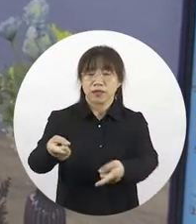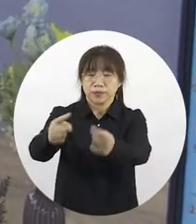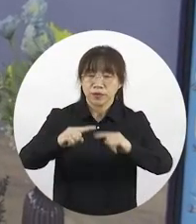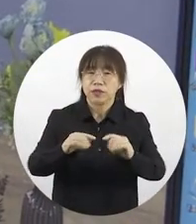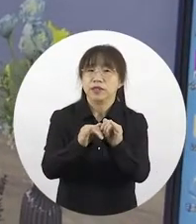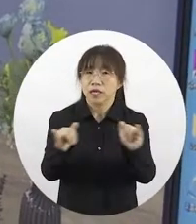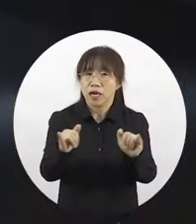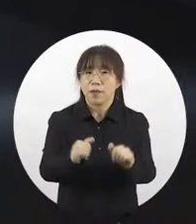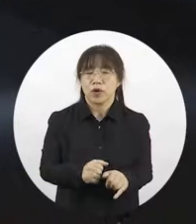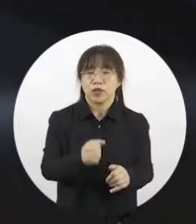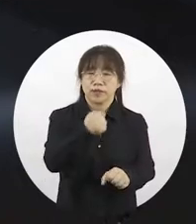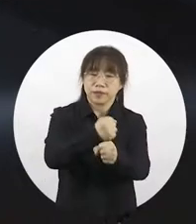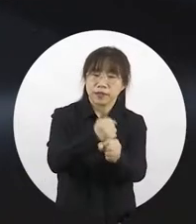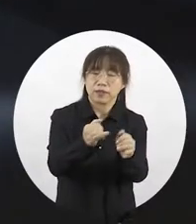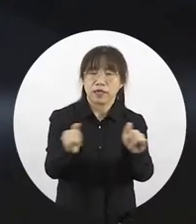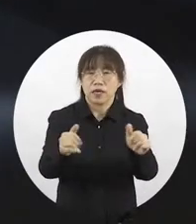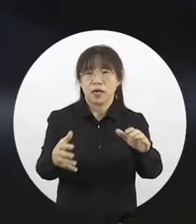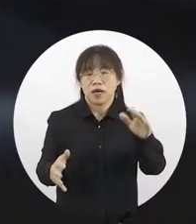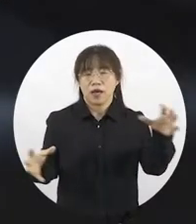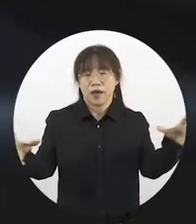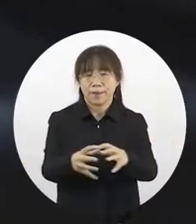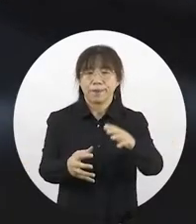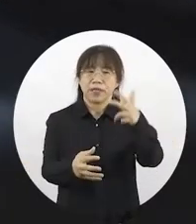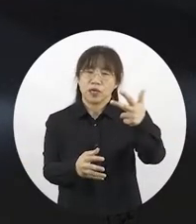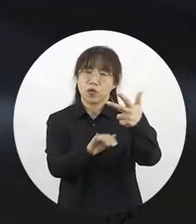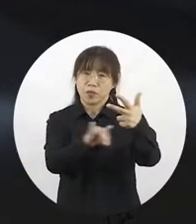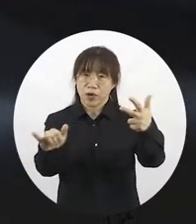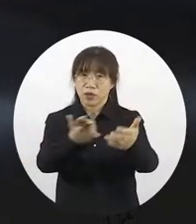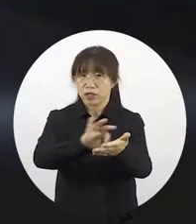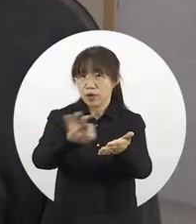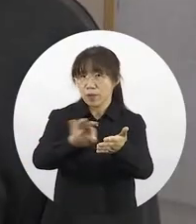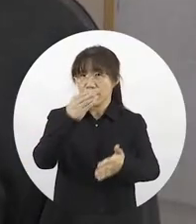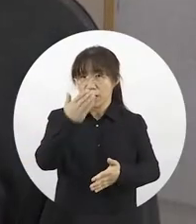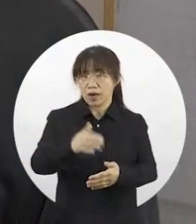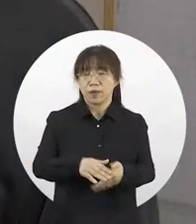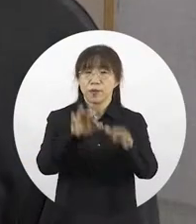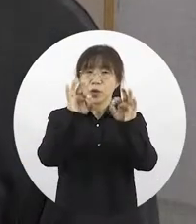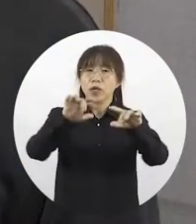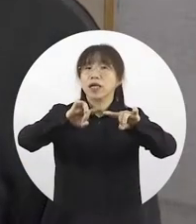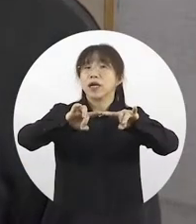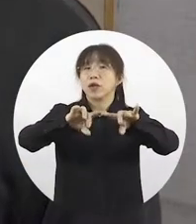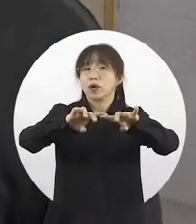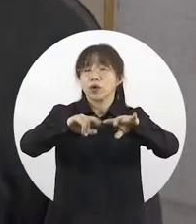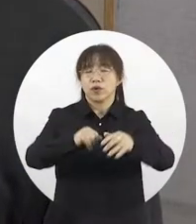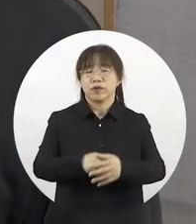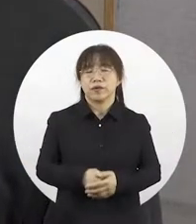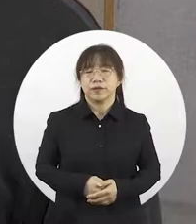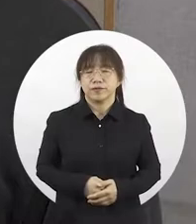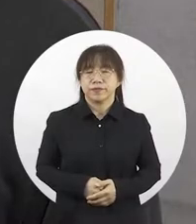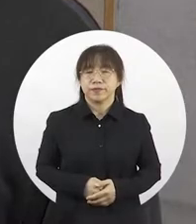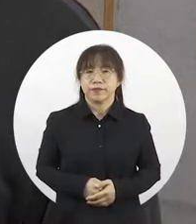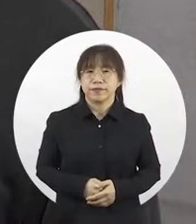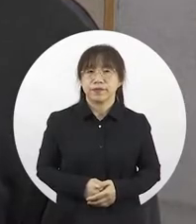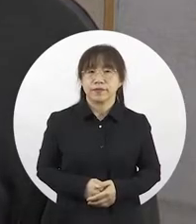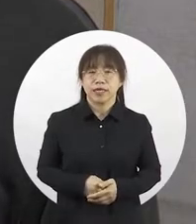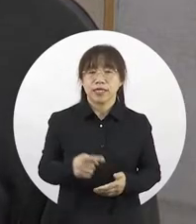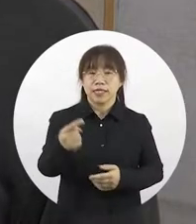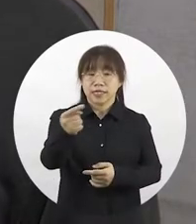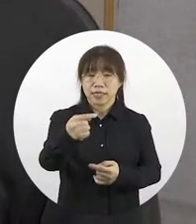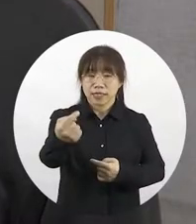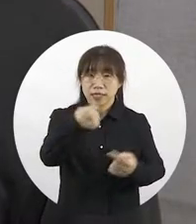등 최대 7명까지 사용할 수 있습니다. 보이는 라디오 스튜디오는 비상업적 목적으로 대여해 사용할 수